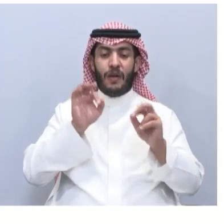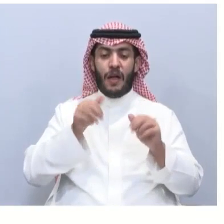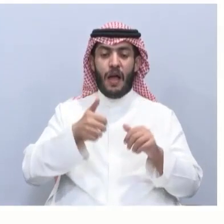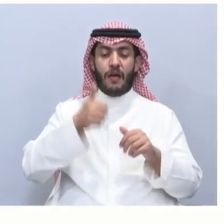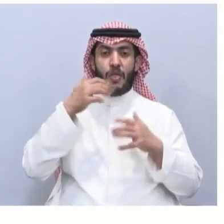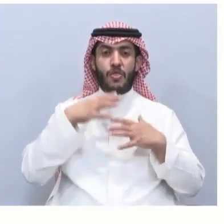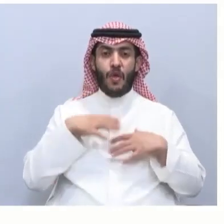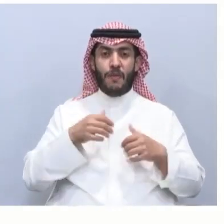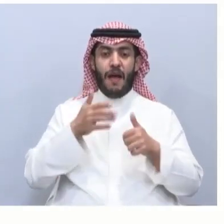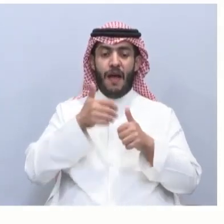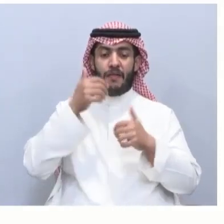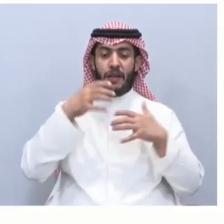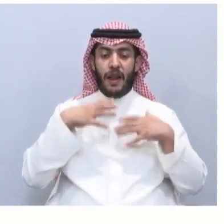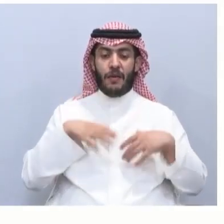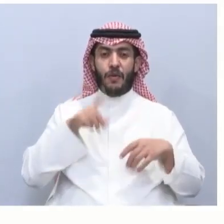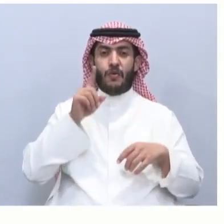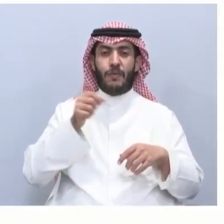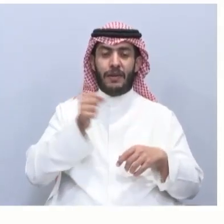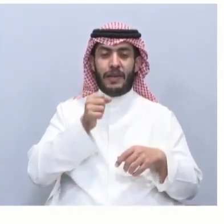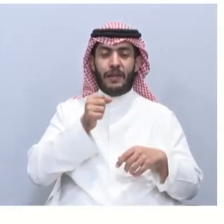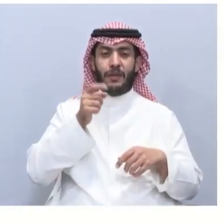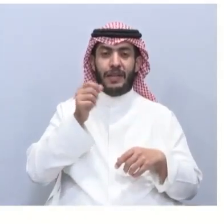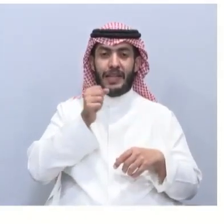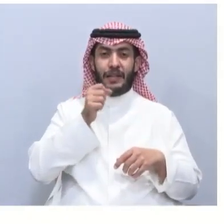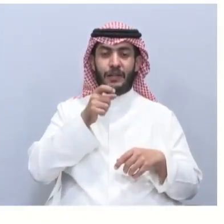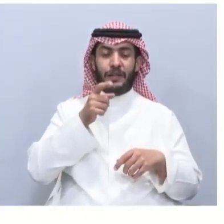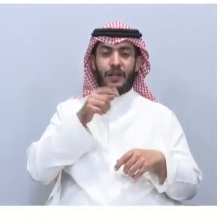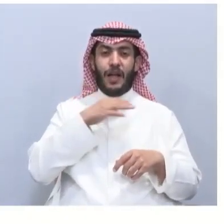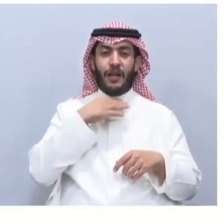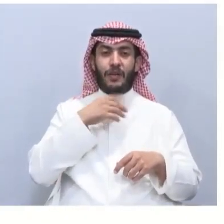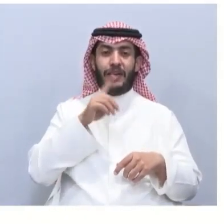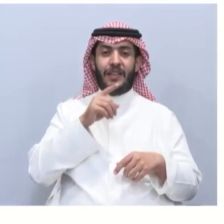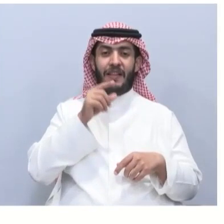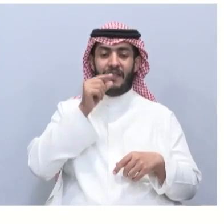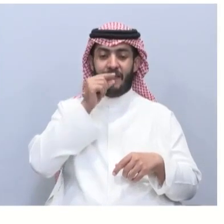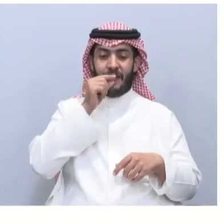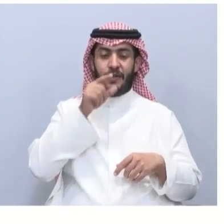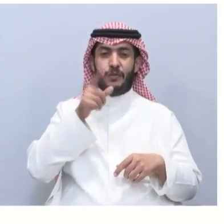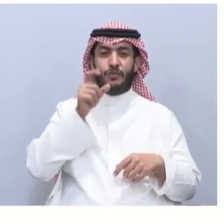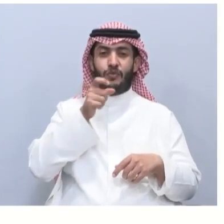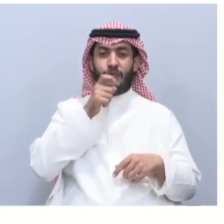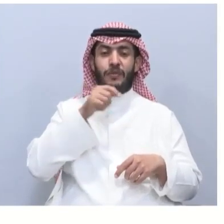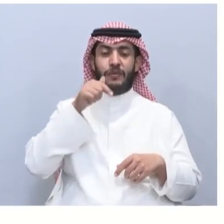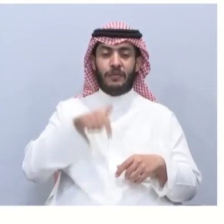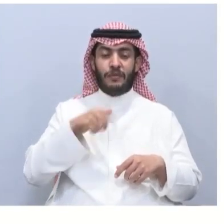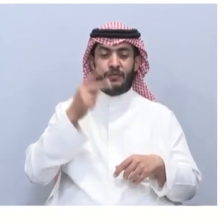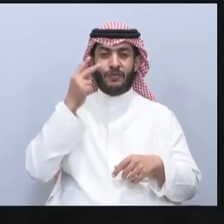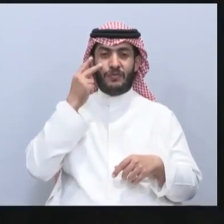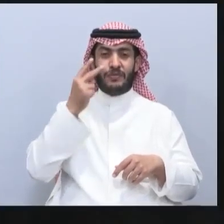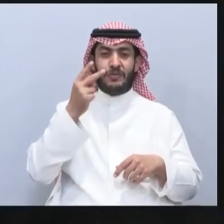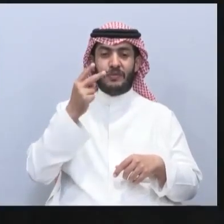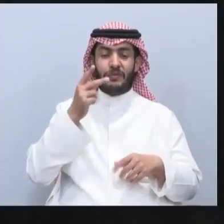اجود الثياب يلبسها للعيدين ويوم الجمعه ويوم الجمعه كذلك نحن الان نشاهد